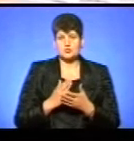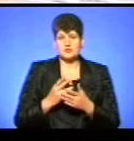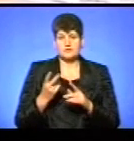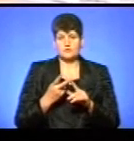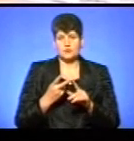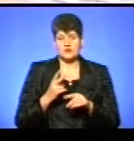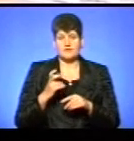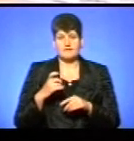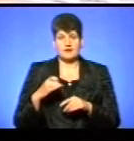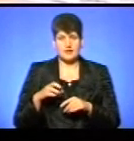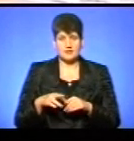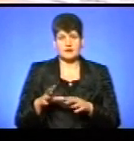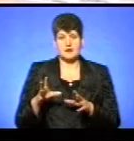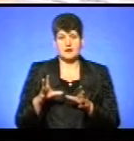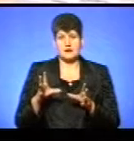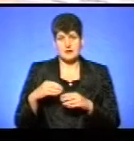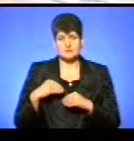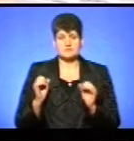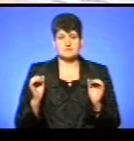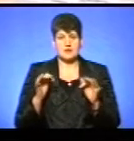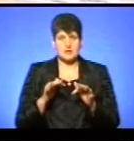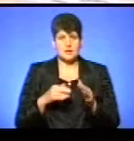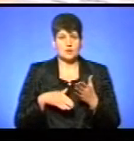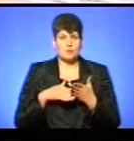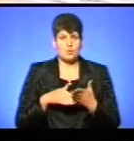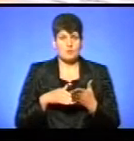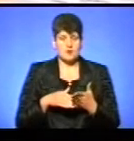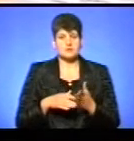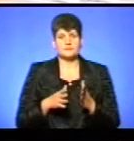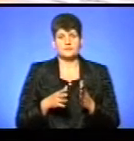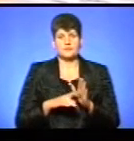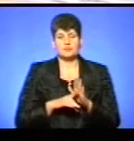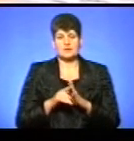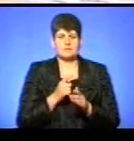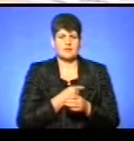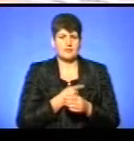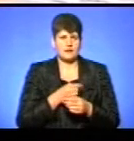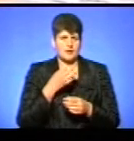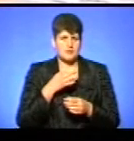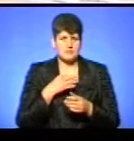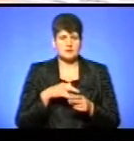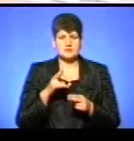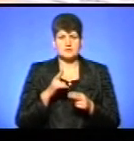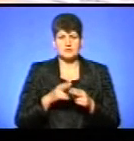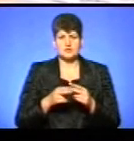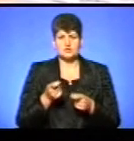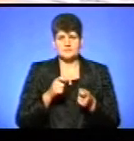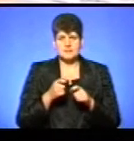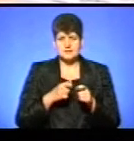ми разом збиралися, допомагали, починаючи від медикаментів, закінчуючи плетінням